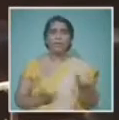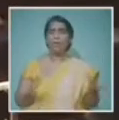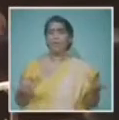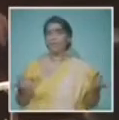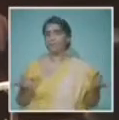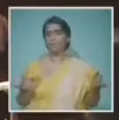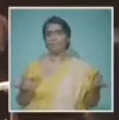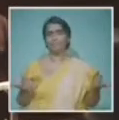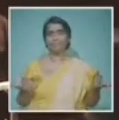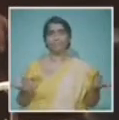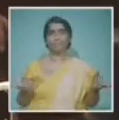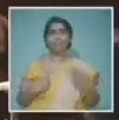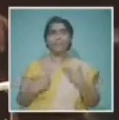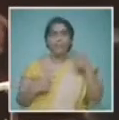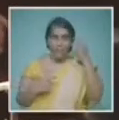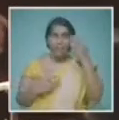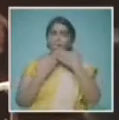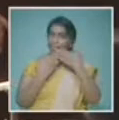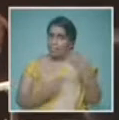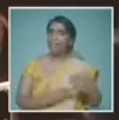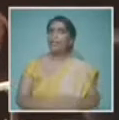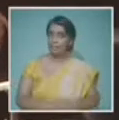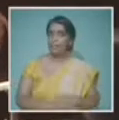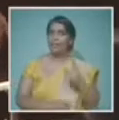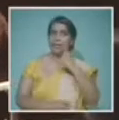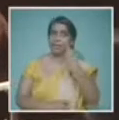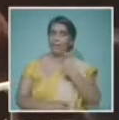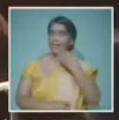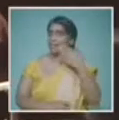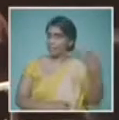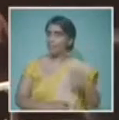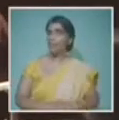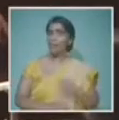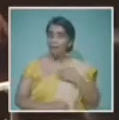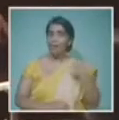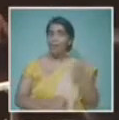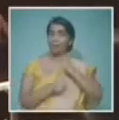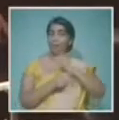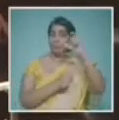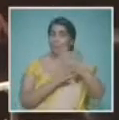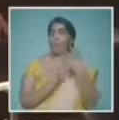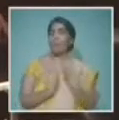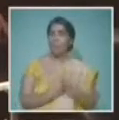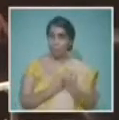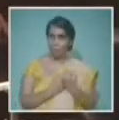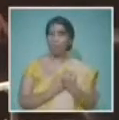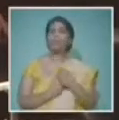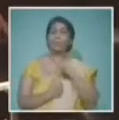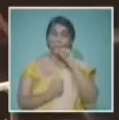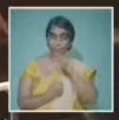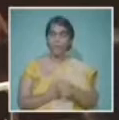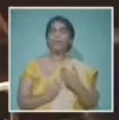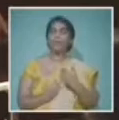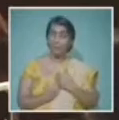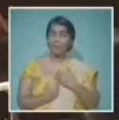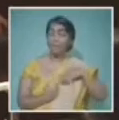කතා ඒක මම දැනගත්ත එක බොහොම ස්තුතියි එතුමාට ඒක හඳුන්වා දී පිළිබඳ ඉතින් අපි කියන්නේ නව ආණ්ඩුක්‍රම ව්‍යවස්ථාවක් අවශ්‍යයි ඒක තමයි අපේ